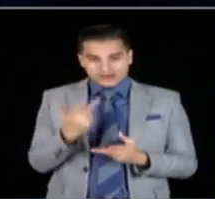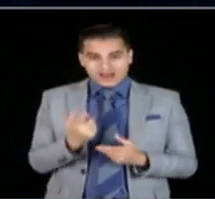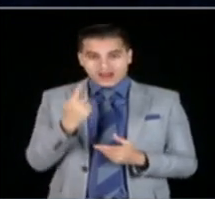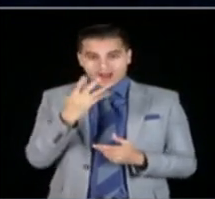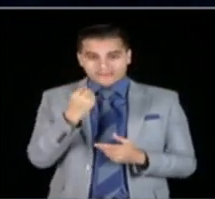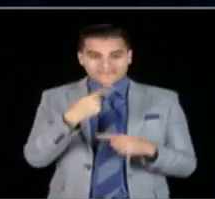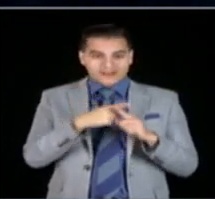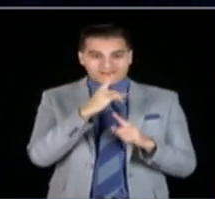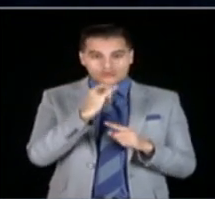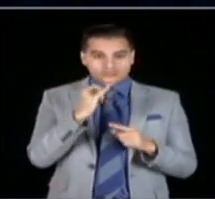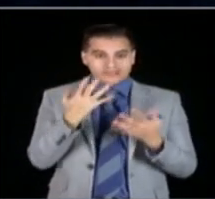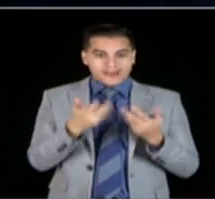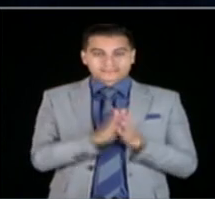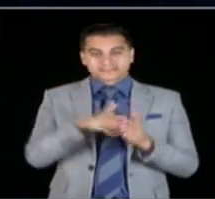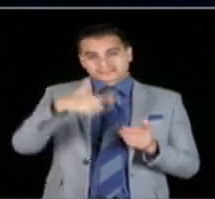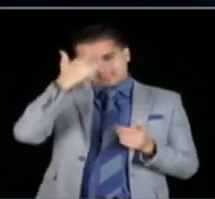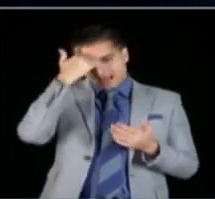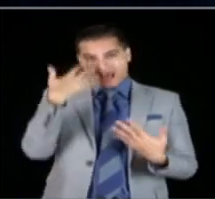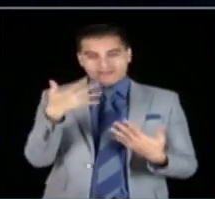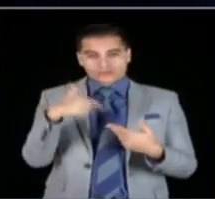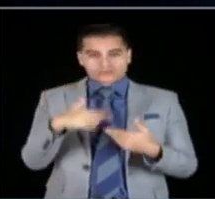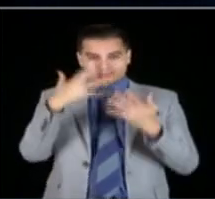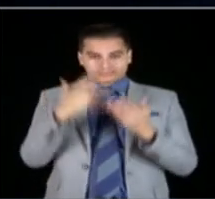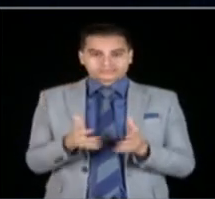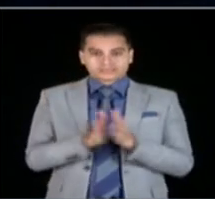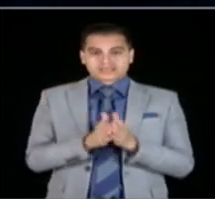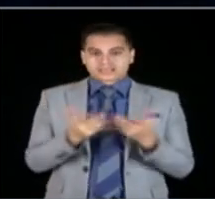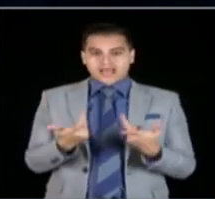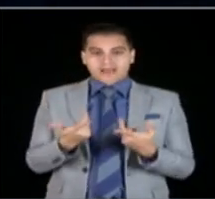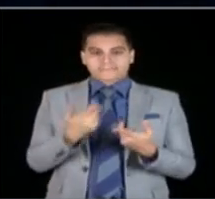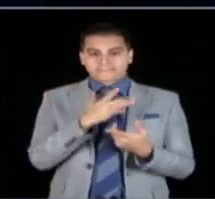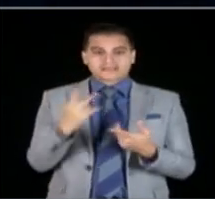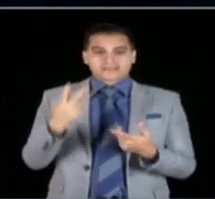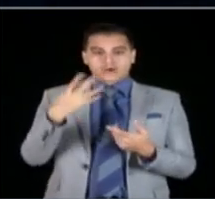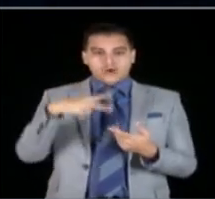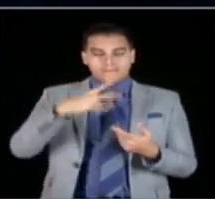جنيه بما يساوي 60,000 جنيه، ويبقى الرصيد لحد دلوقتي